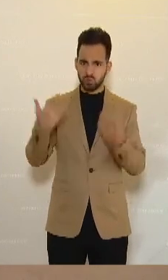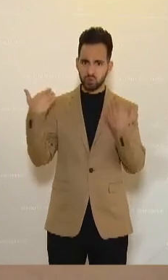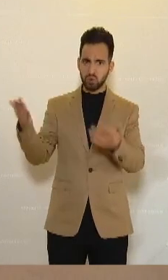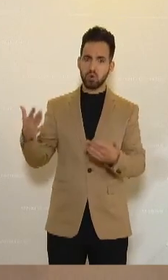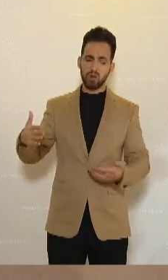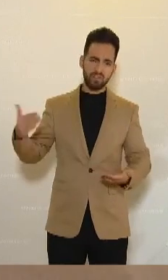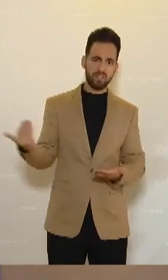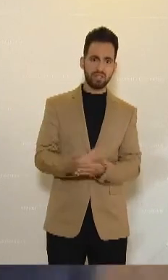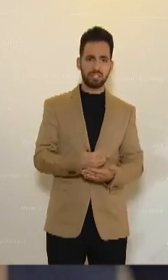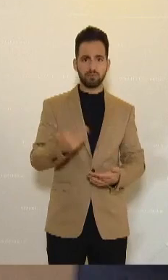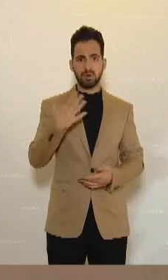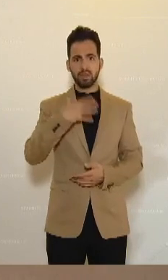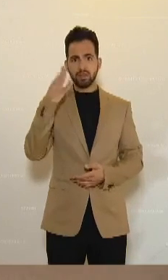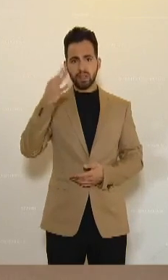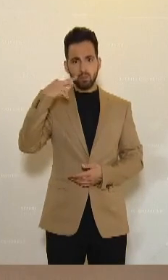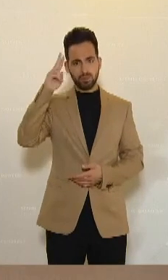Herren. Dankeschön.